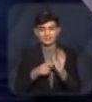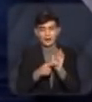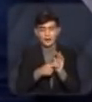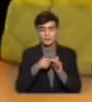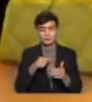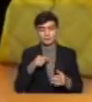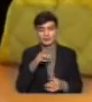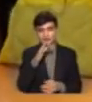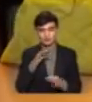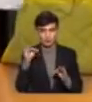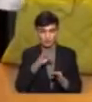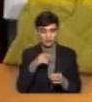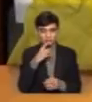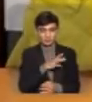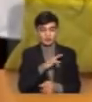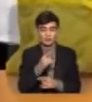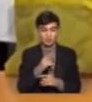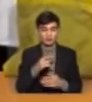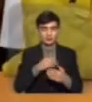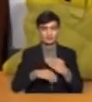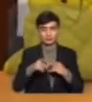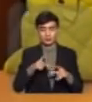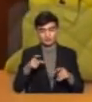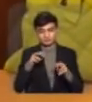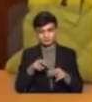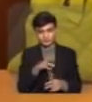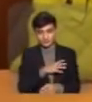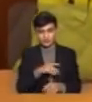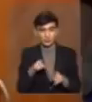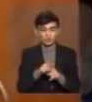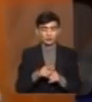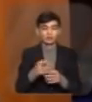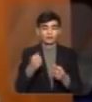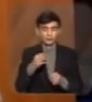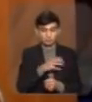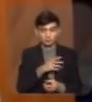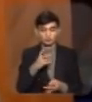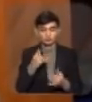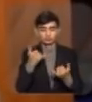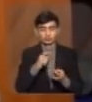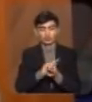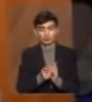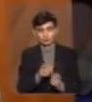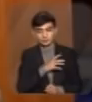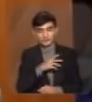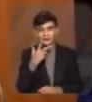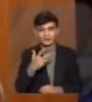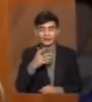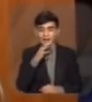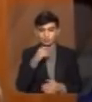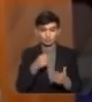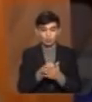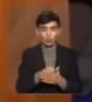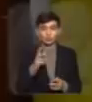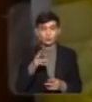дейінгі баласы бар бала күтімімен отырған жандар алып келген. Енді ол да өзгертілді. Атаулы әлеуметтік көмек тек 3 жасқа дейінгі